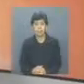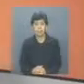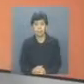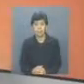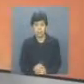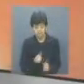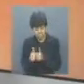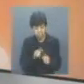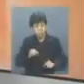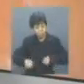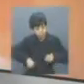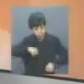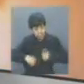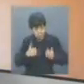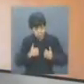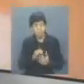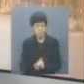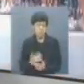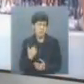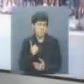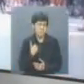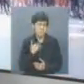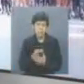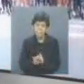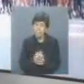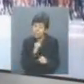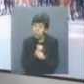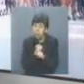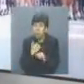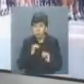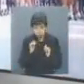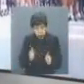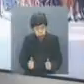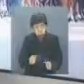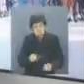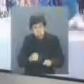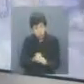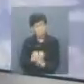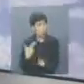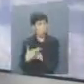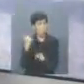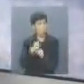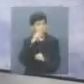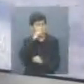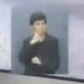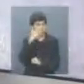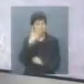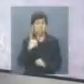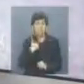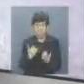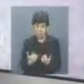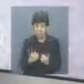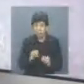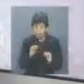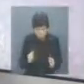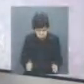ในการแข่งจักรยานคิงส์คัพนะคะถือว่าวิสุทธ์กสิยพัฒน์นั้นยังโชว์ฟอร์มได้สมราคาอดีตแชมป์ประเทศไทยค่ะเพราะว่าปั่นแซ